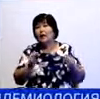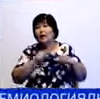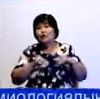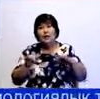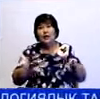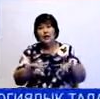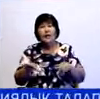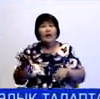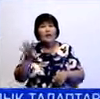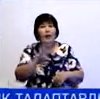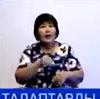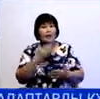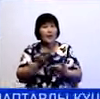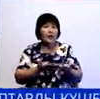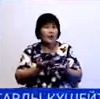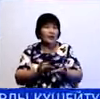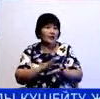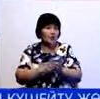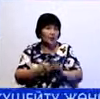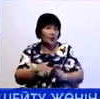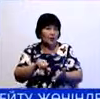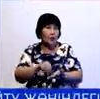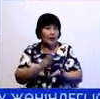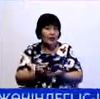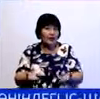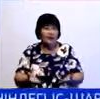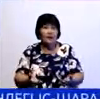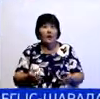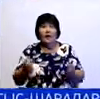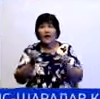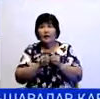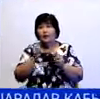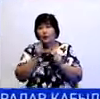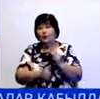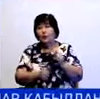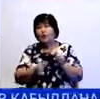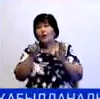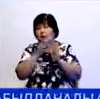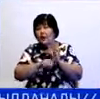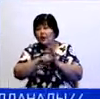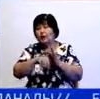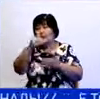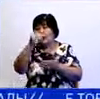atkartınızdır. Barıp, aytıp, nandai jadayı olatır. Әлі тек күндегі мониторингпен біз